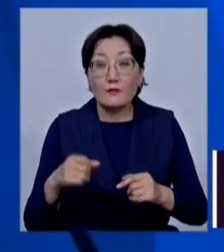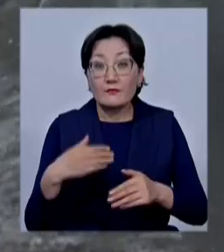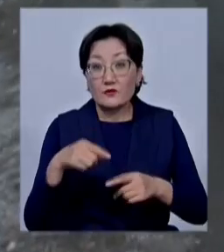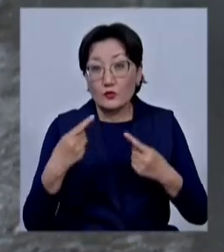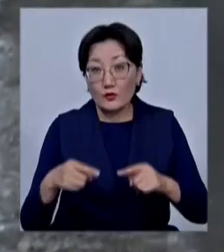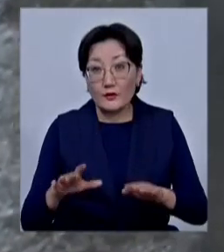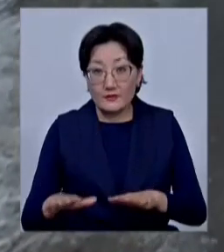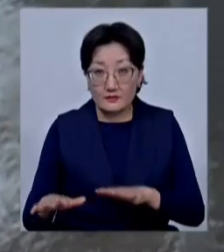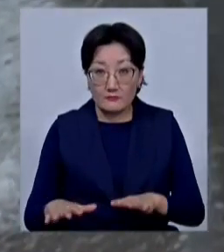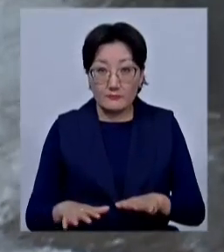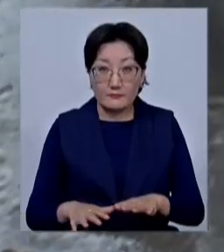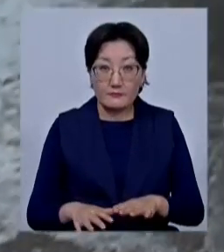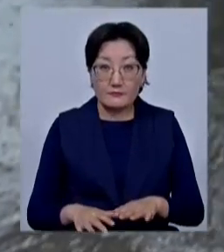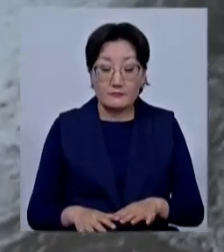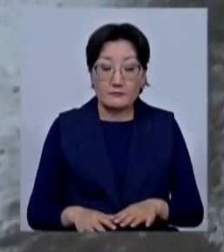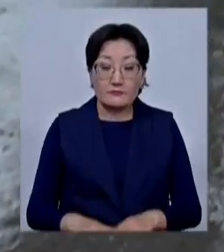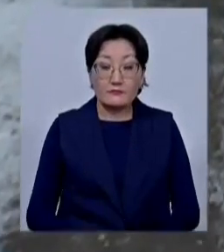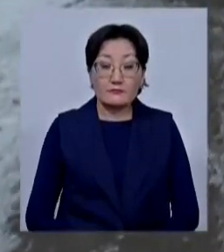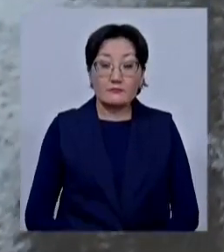пределах.